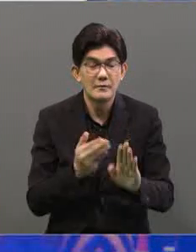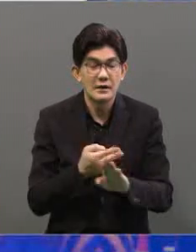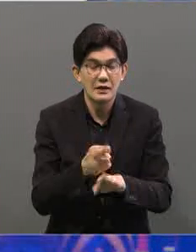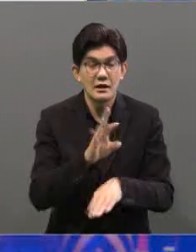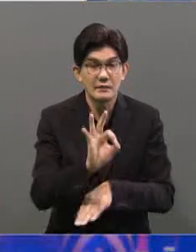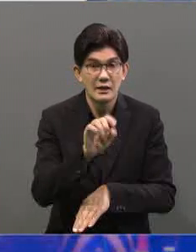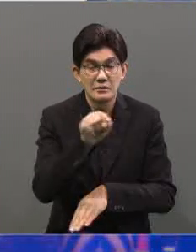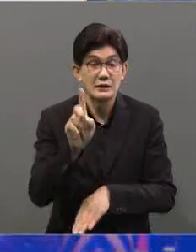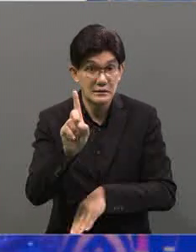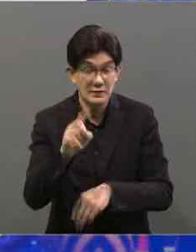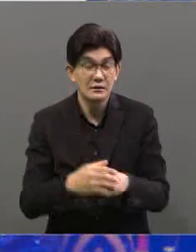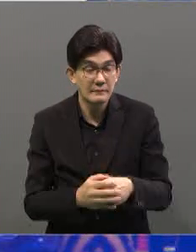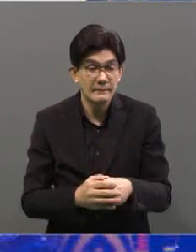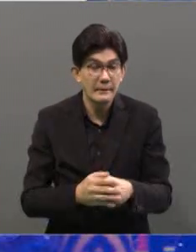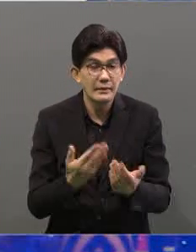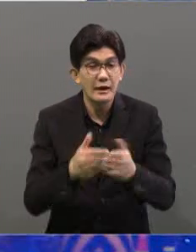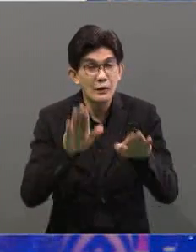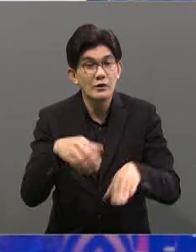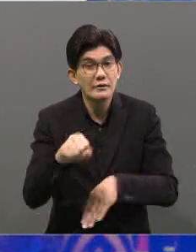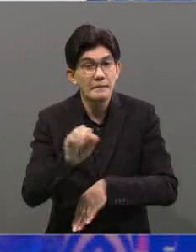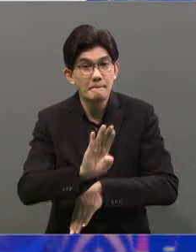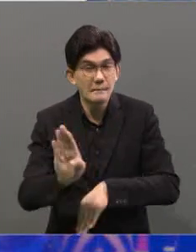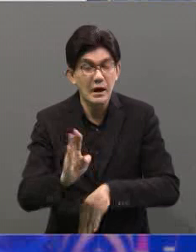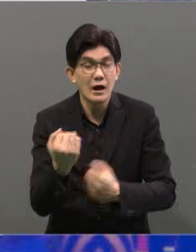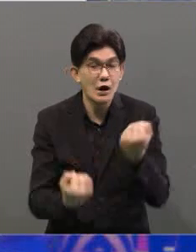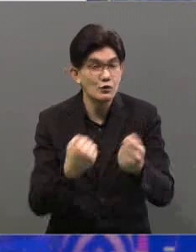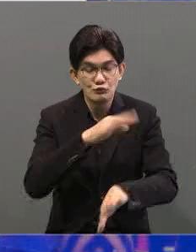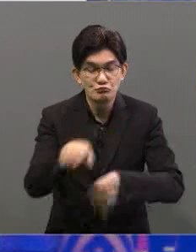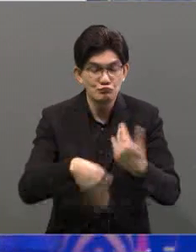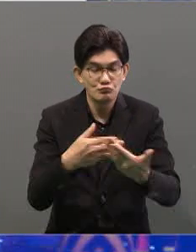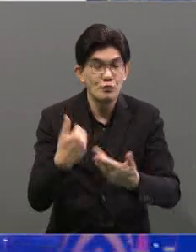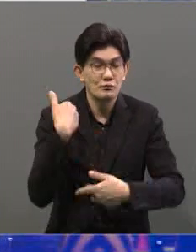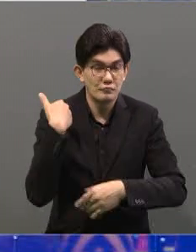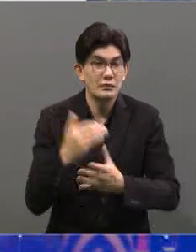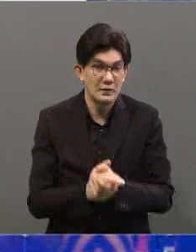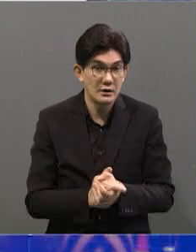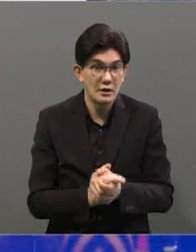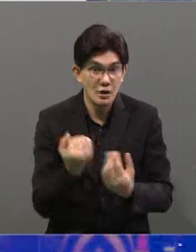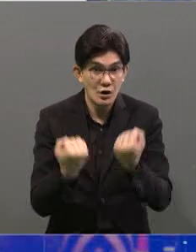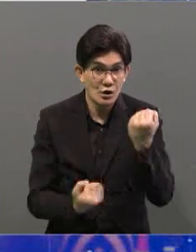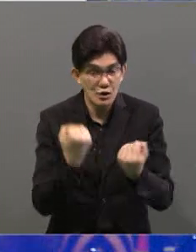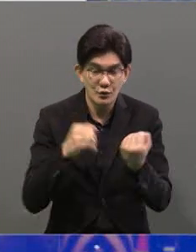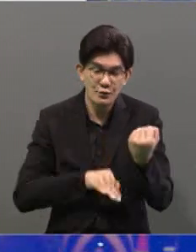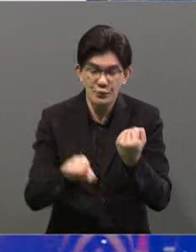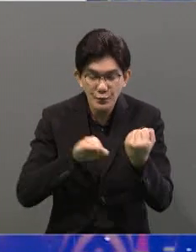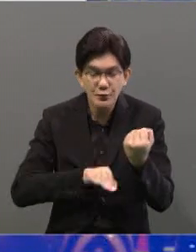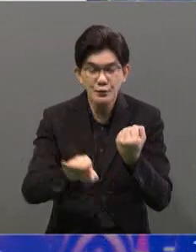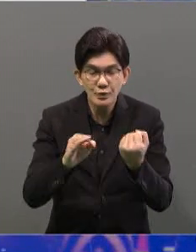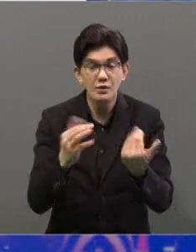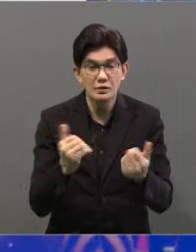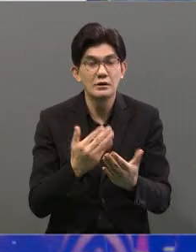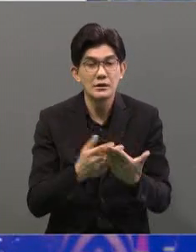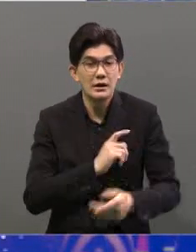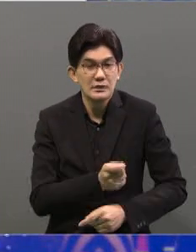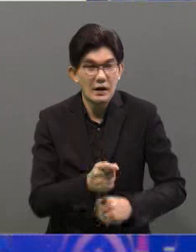ราม9ขีด1ฉลองรัตน์โดยมีส่วนลด10บาทต่อเที่ยวสำหรับรถทุกประเภทส่งผลให้รถที่ผ่านด่านดังกล่าวเนี่ยนะฮะจะ